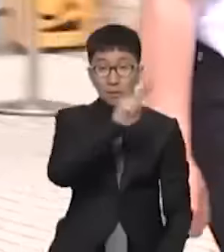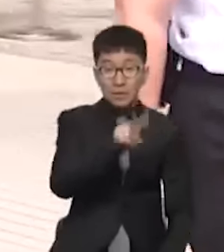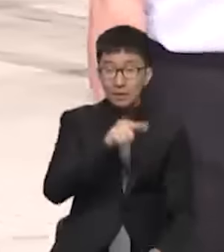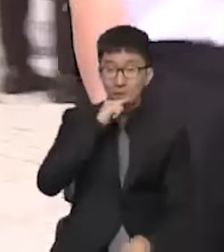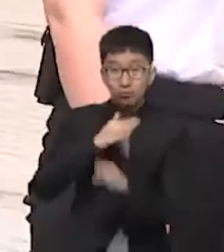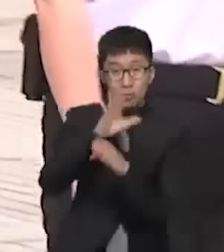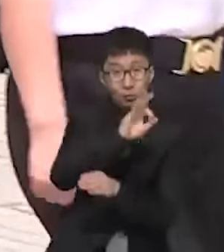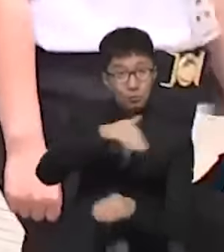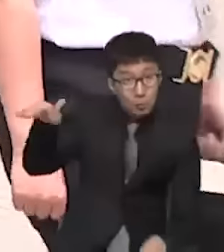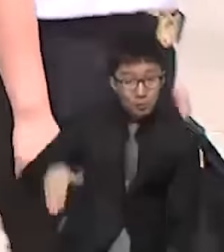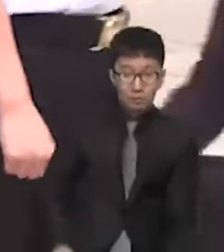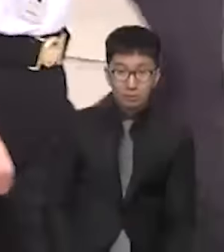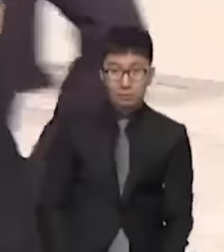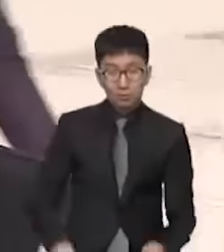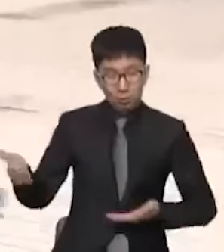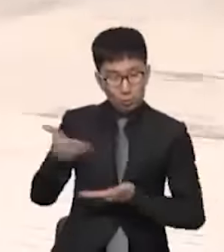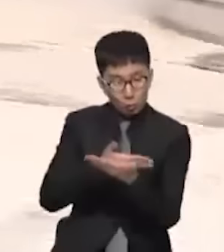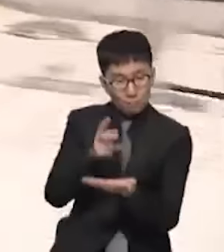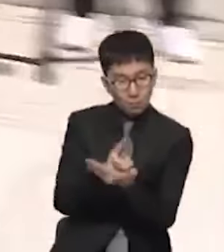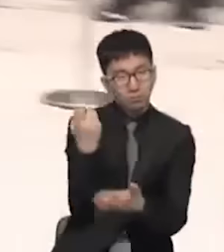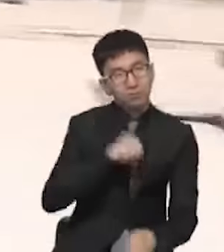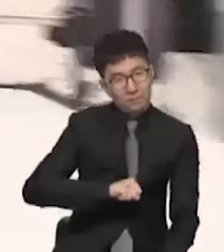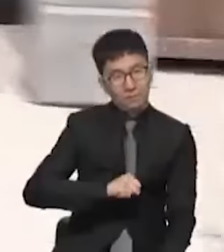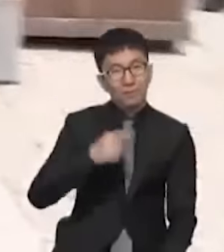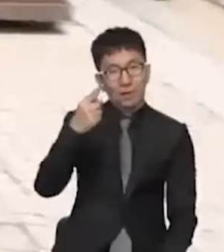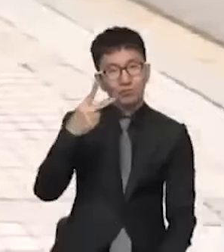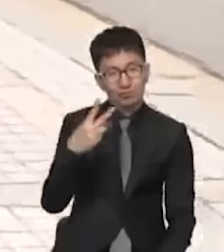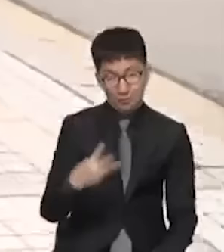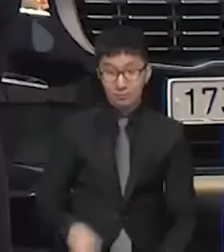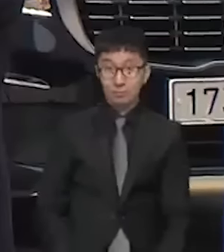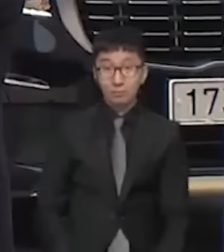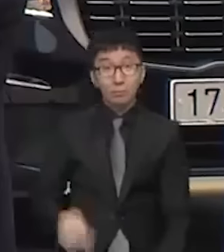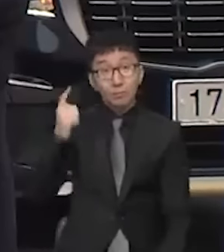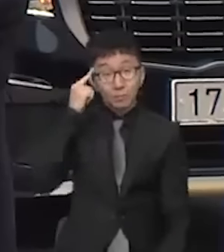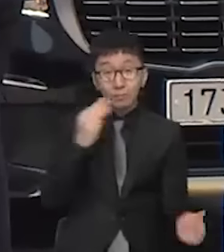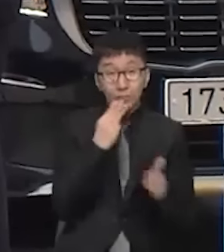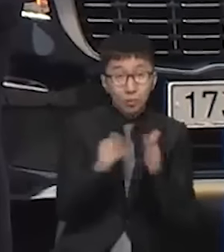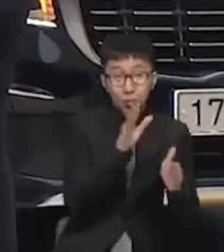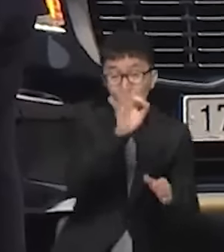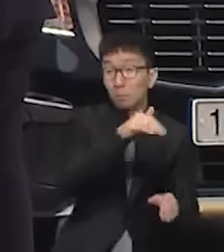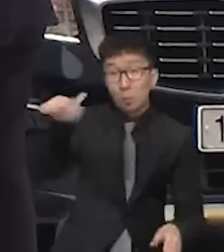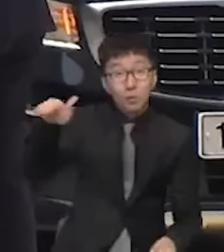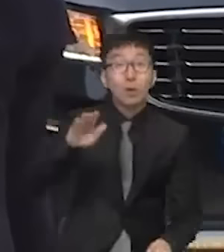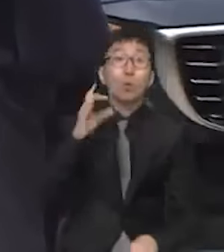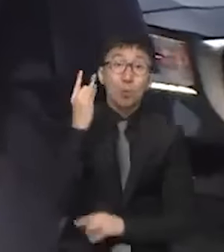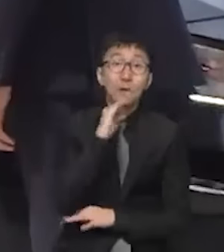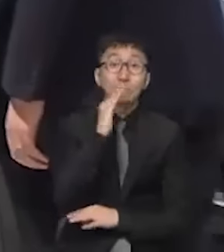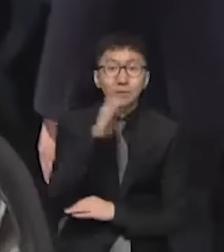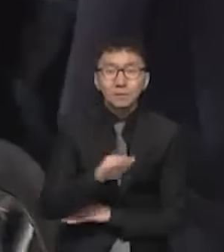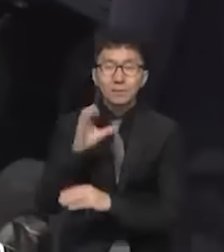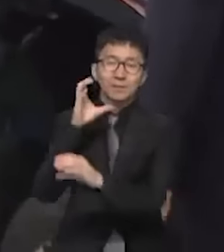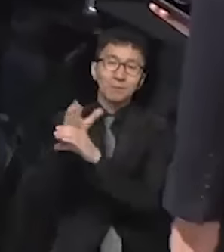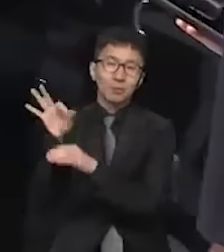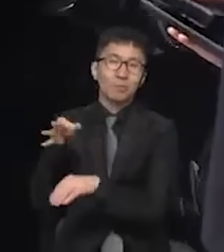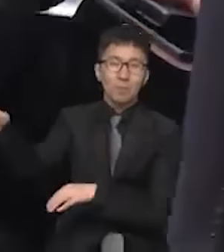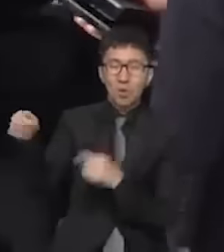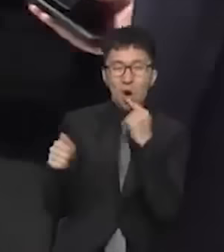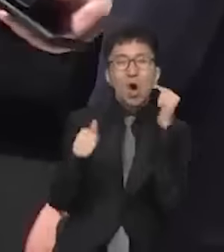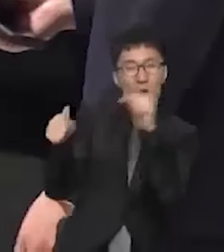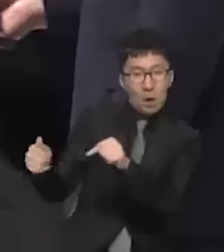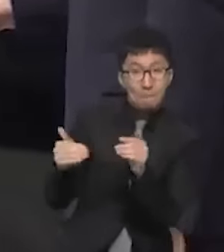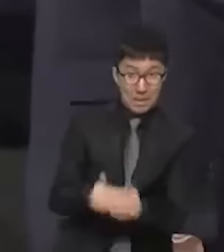보입니다. 경기도가 보내야 할 스마트팜 사업비와 자신의 방북 비용을 쌍방울이 대납하도록 하고